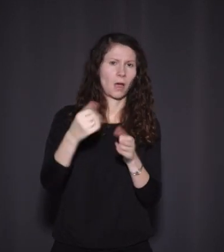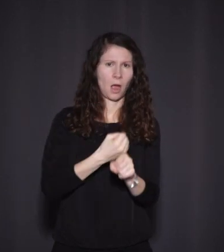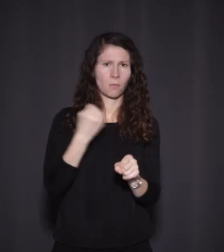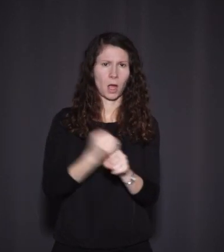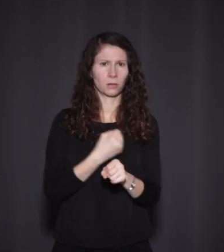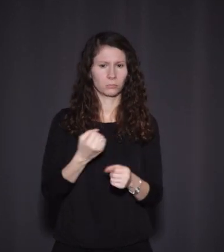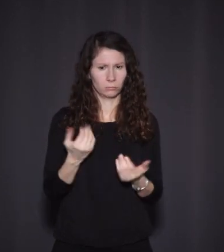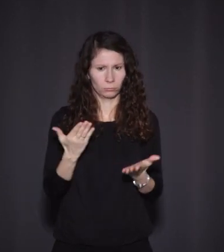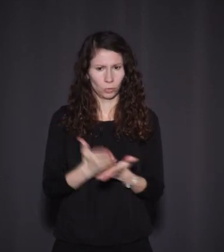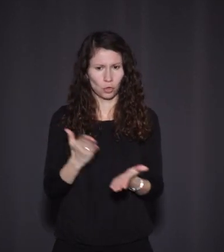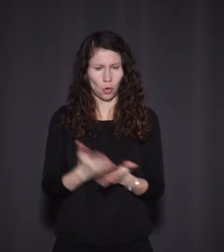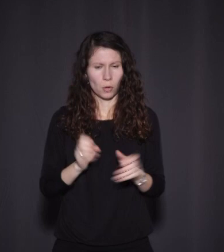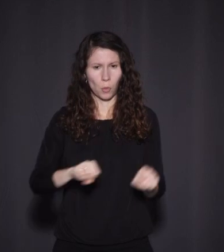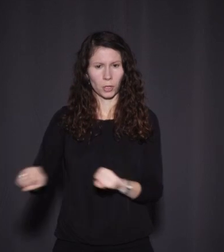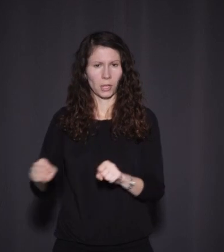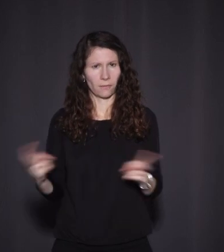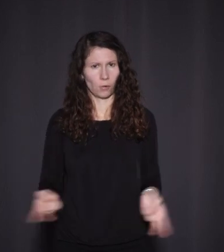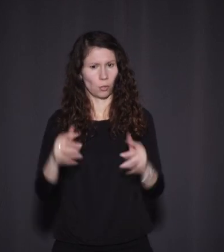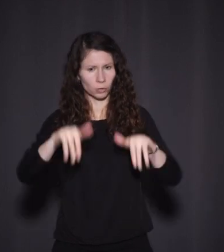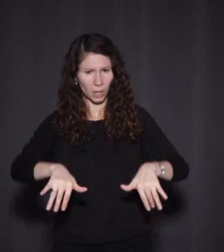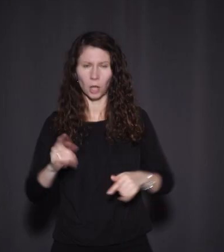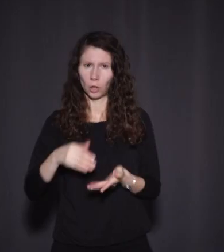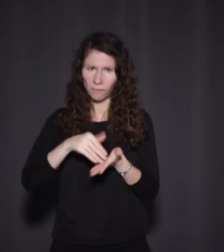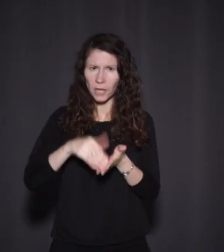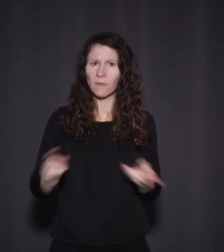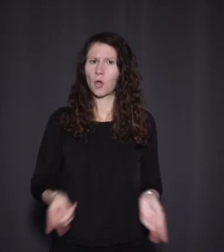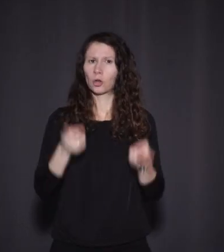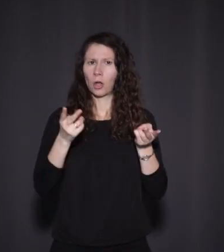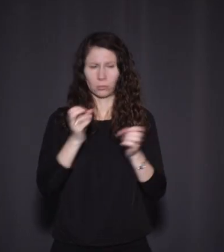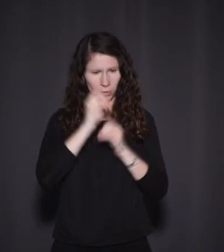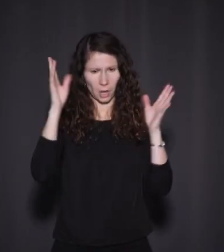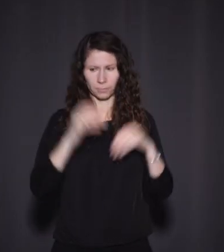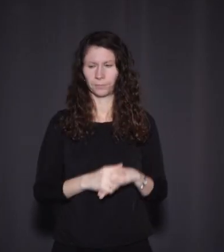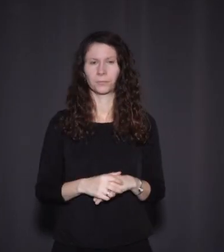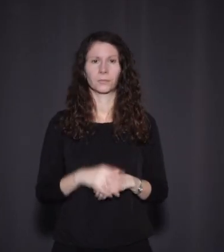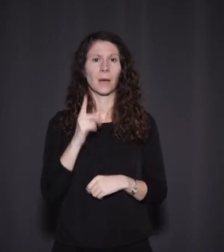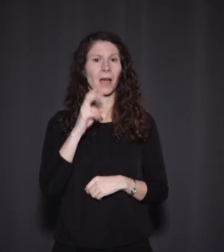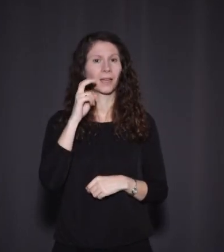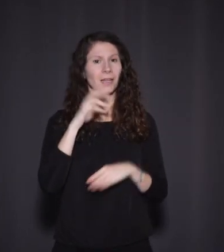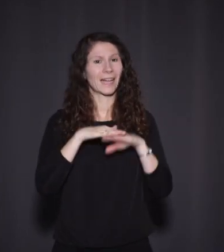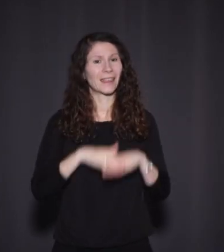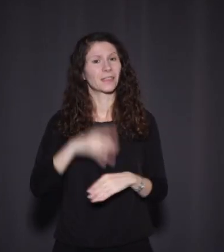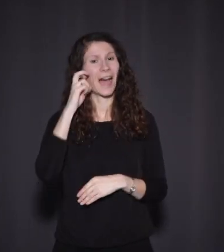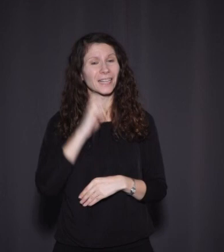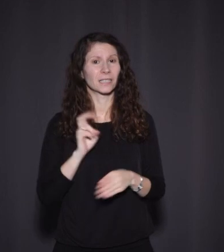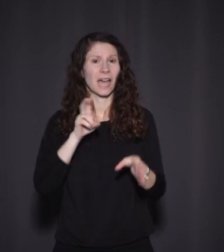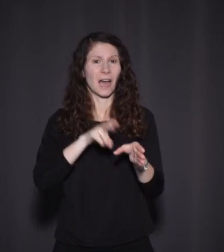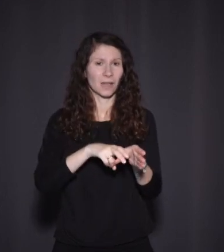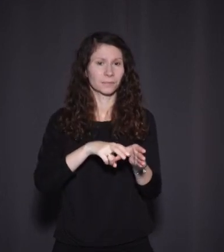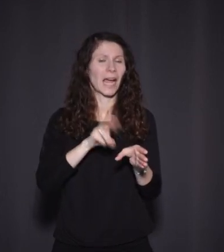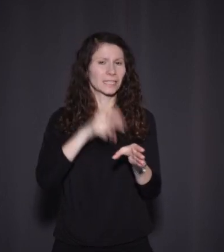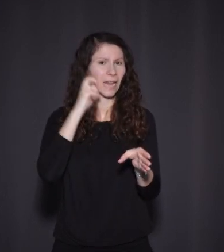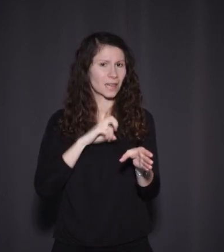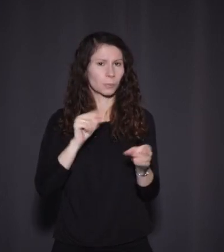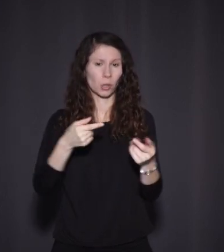werden jetzt schon ordentlich gefördert, das sollte man weiter tun, überhaupt keine Frage. Aber das Renteneintrittsalter, was ja eine Verpflichtung ist, da über